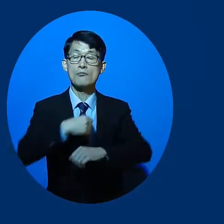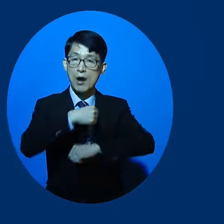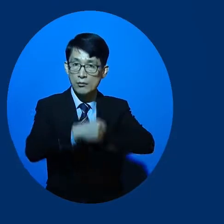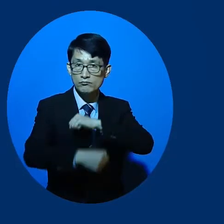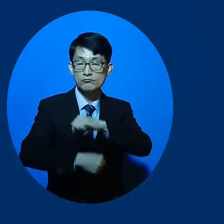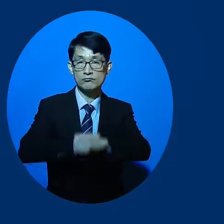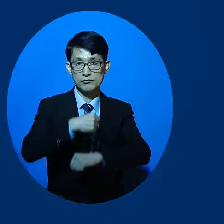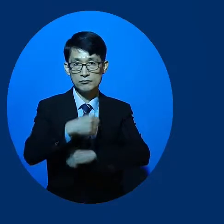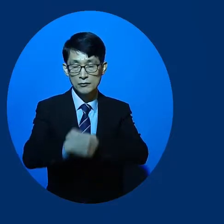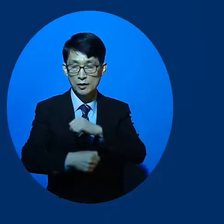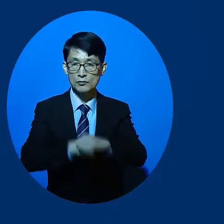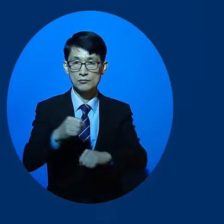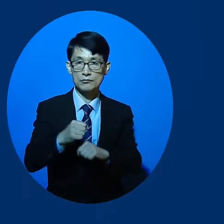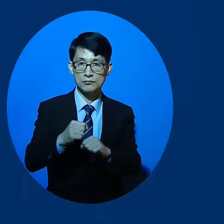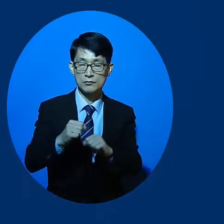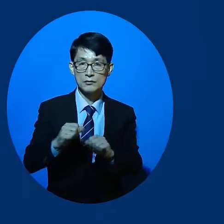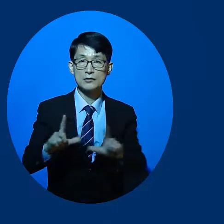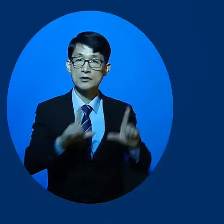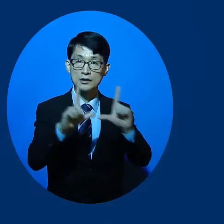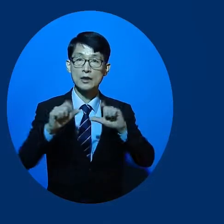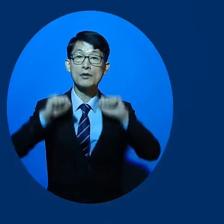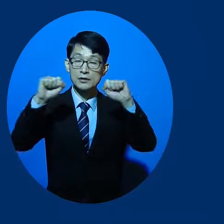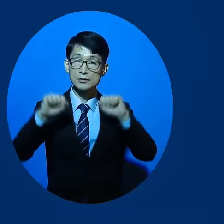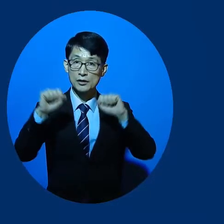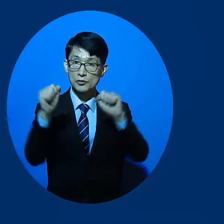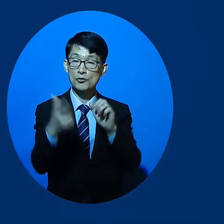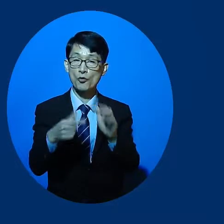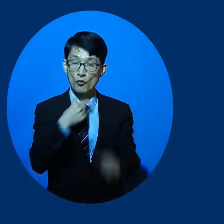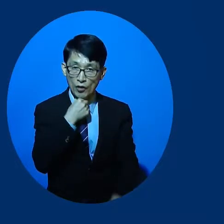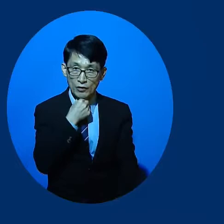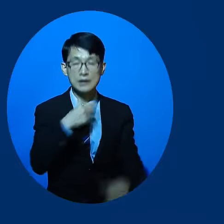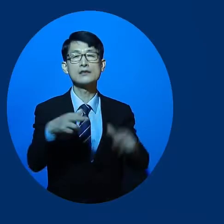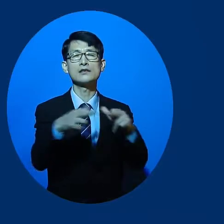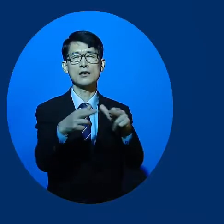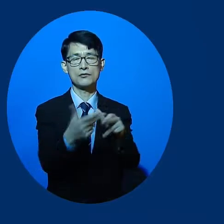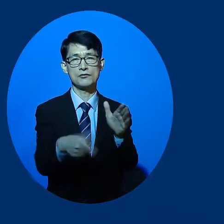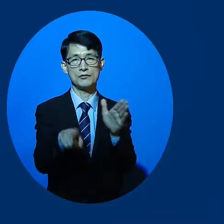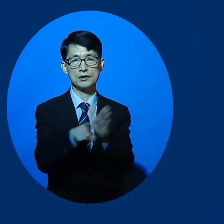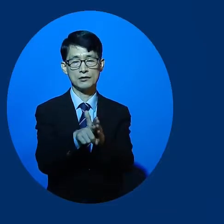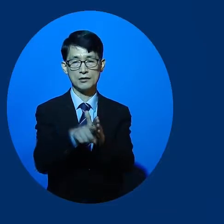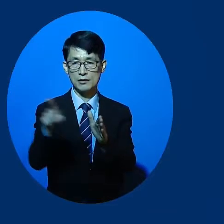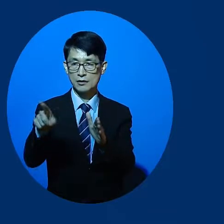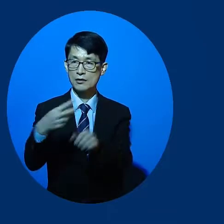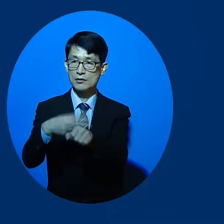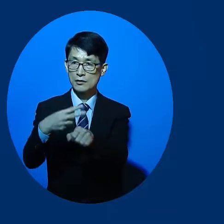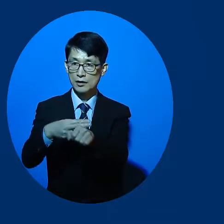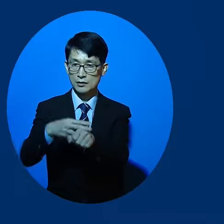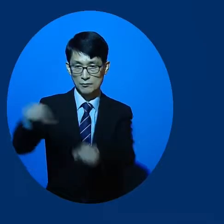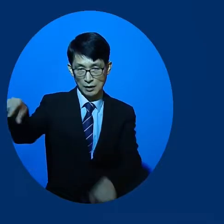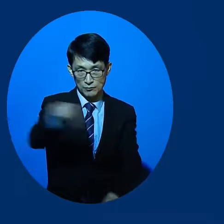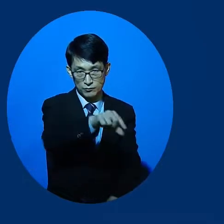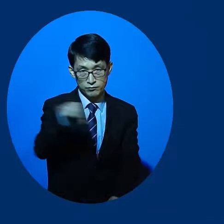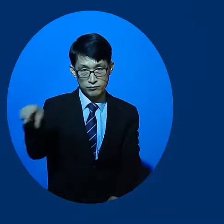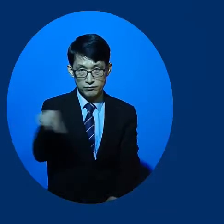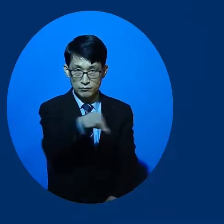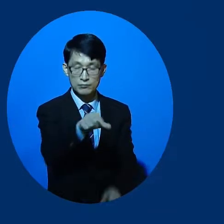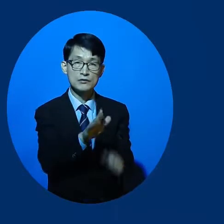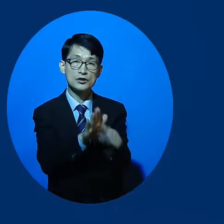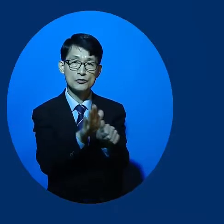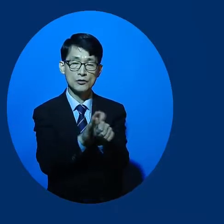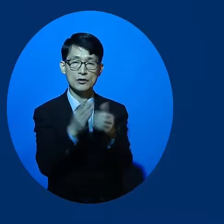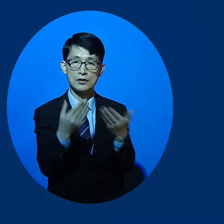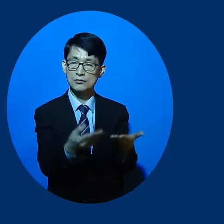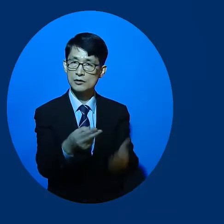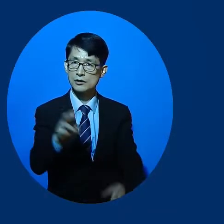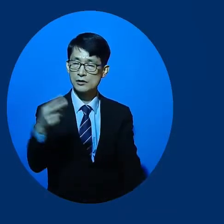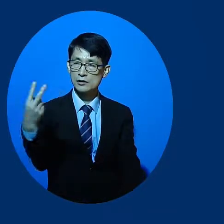누구든지 생활체육을 즐기고 싶은 장애인들에게 수요자 맞춤형 생활체육 지도자를